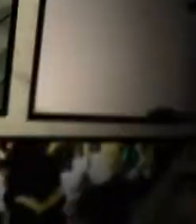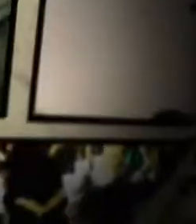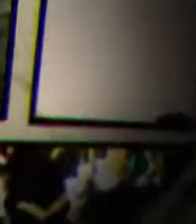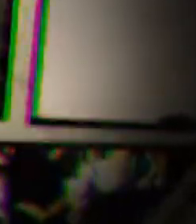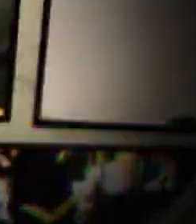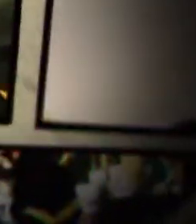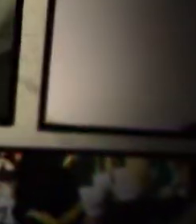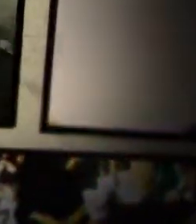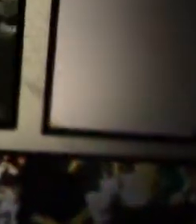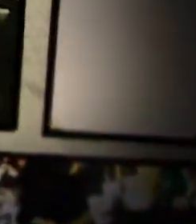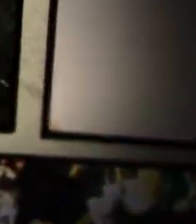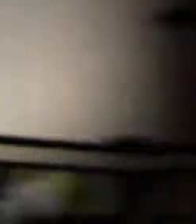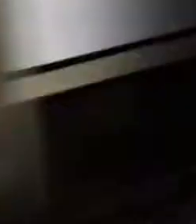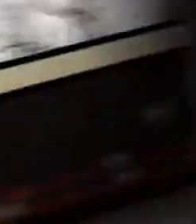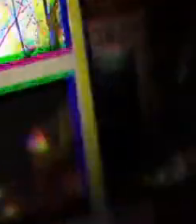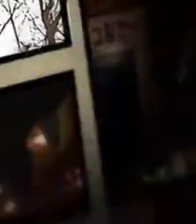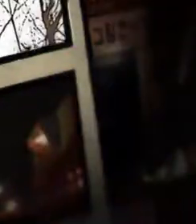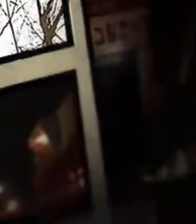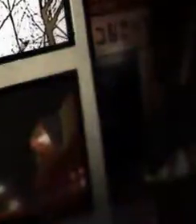아